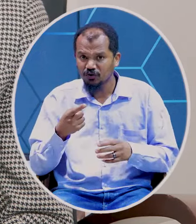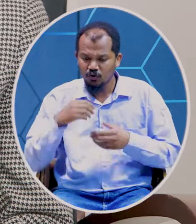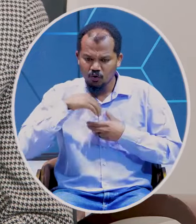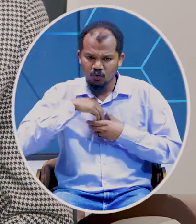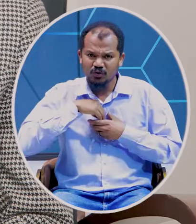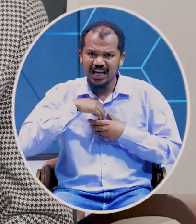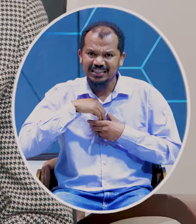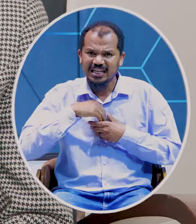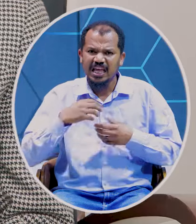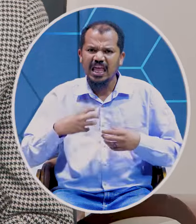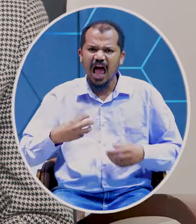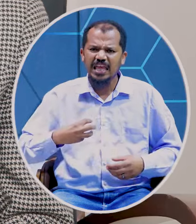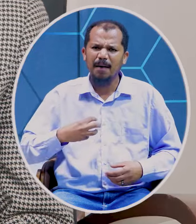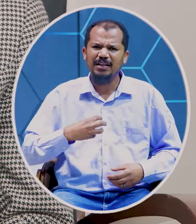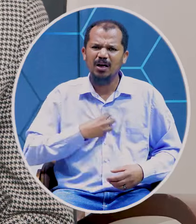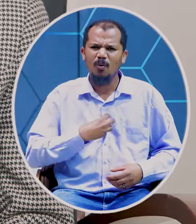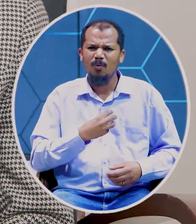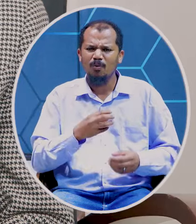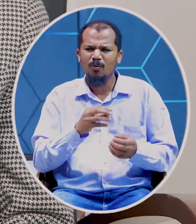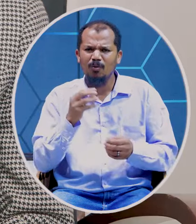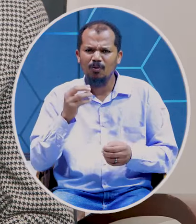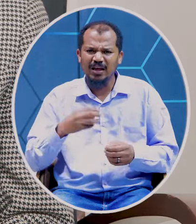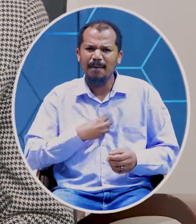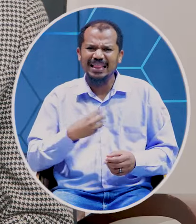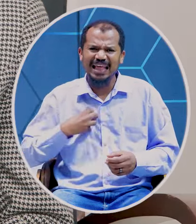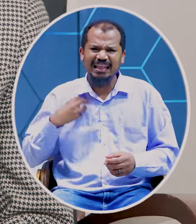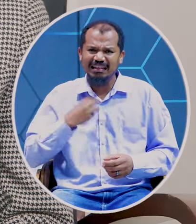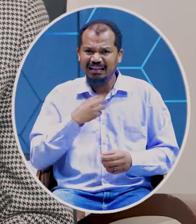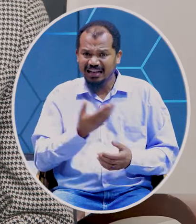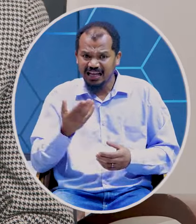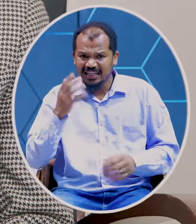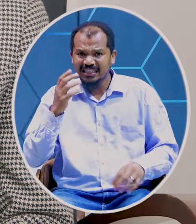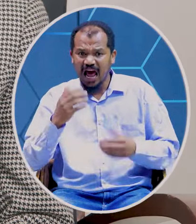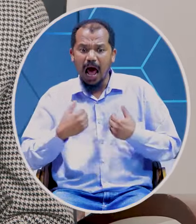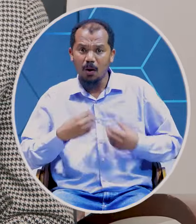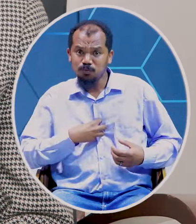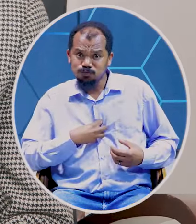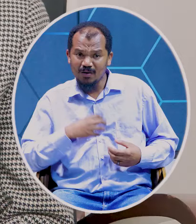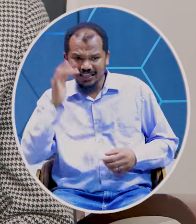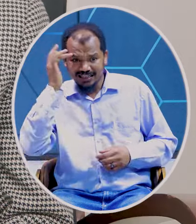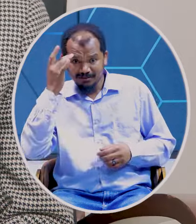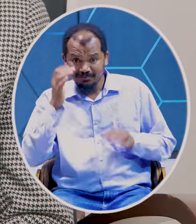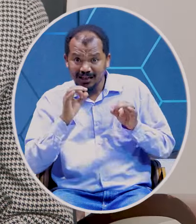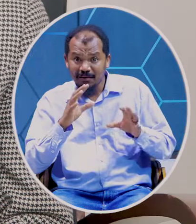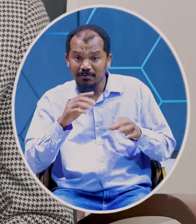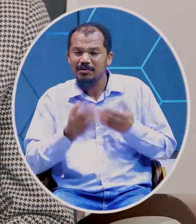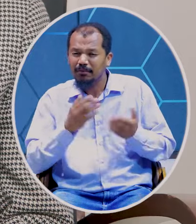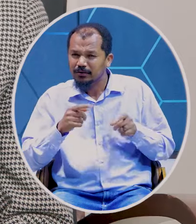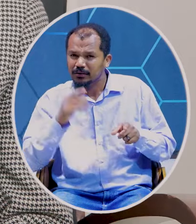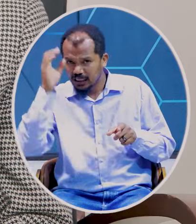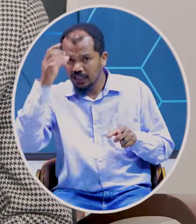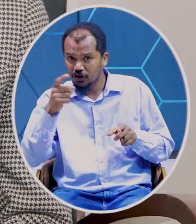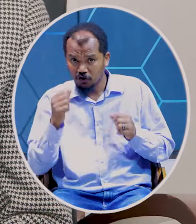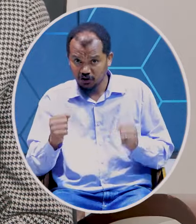እንዳልሽው ውስጣችን ላይ ያበጡ ነገር ያበጠ ማንኛውም ጡት ላይ ያበጠ ነገር ኖሮ ህመም የሌለው የመሆን እድሉ ከፍተኛ ነው። ካንሰር